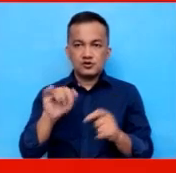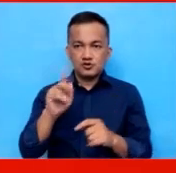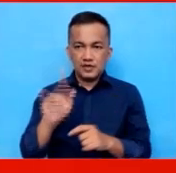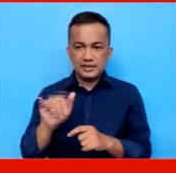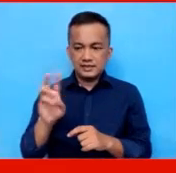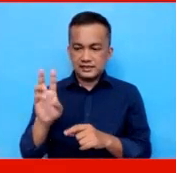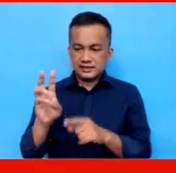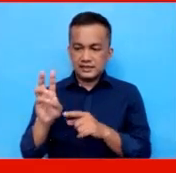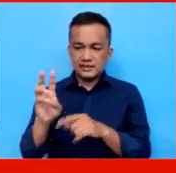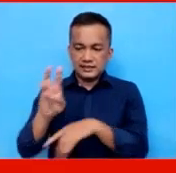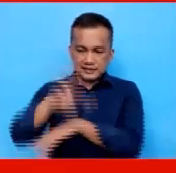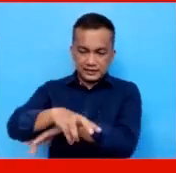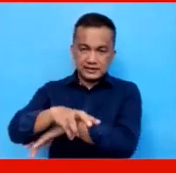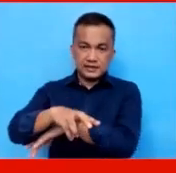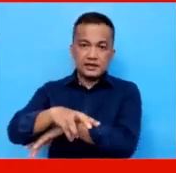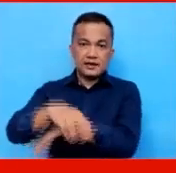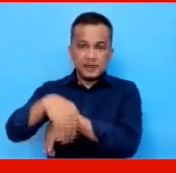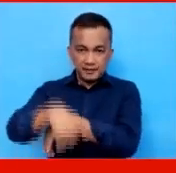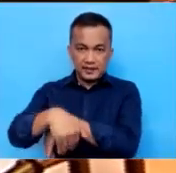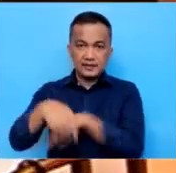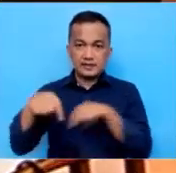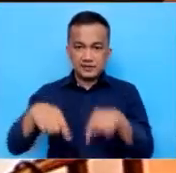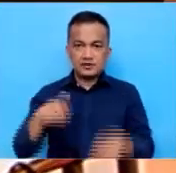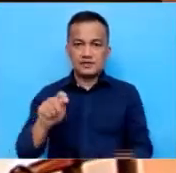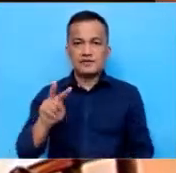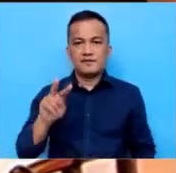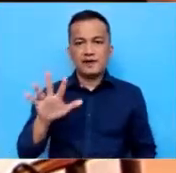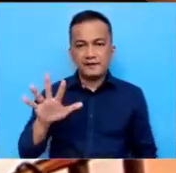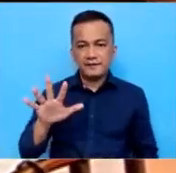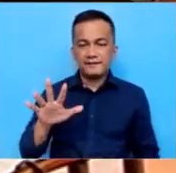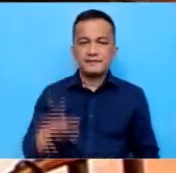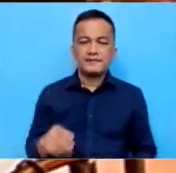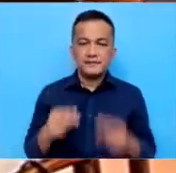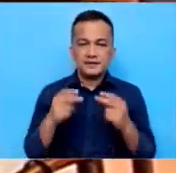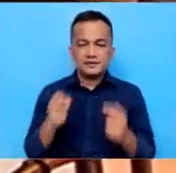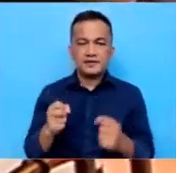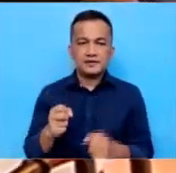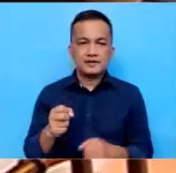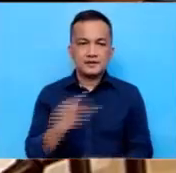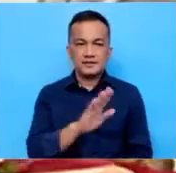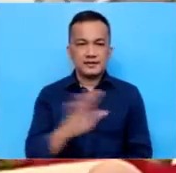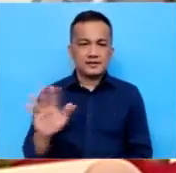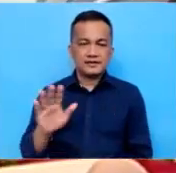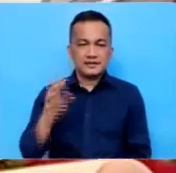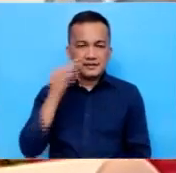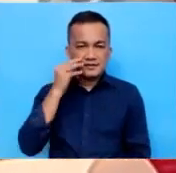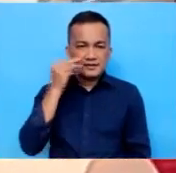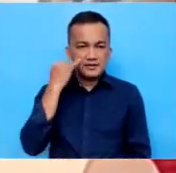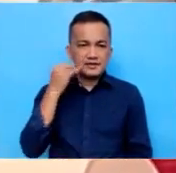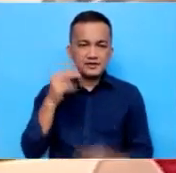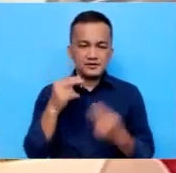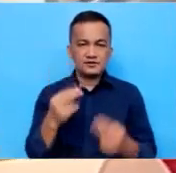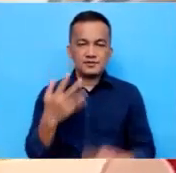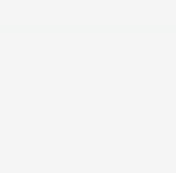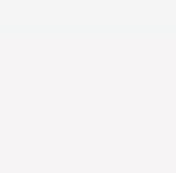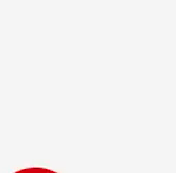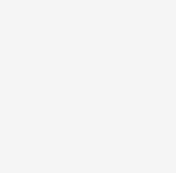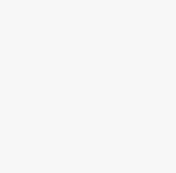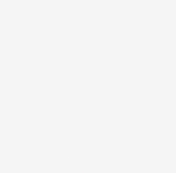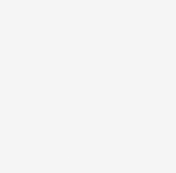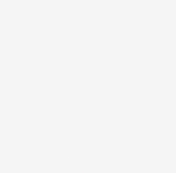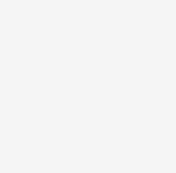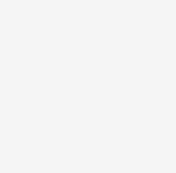ng gabi dito sa TV5. Nagbabalita mula sa Frontline, MJ Marfori, News 5.